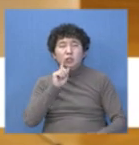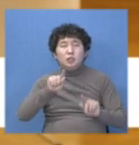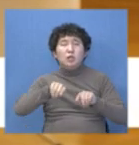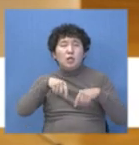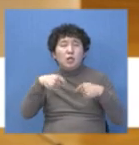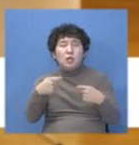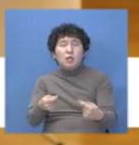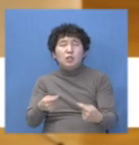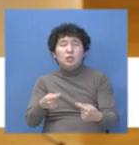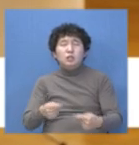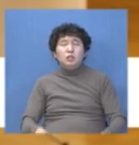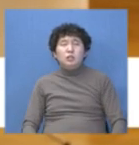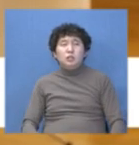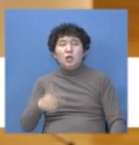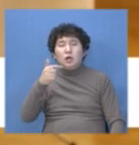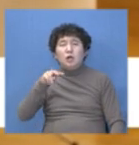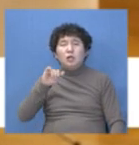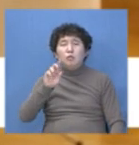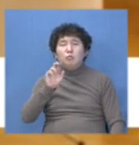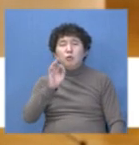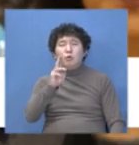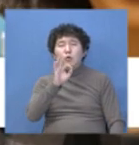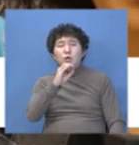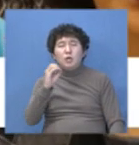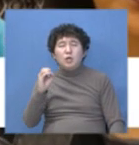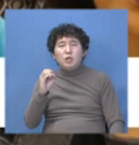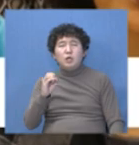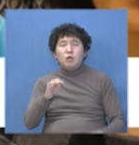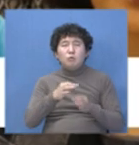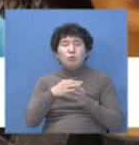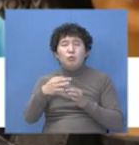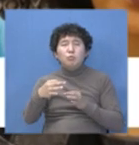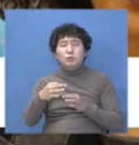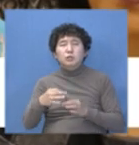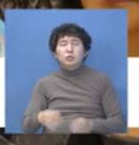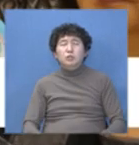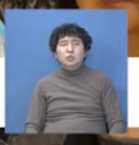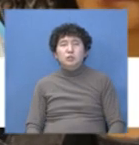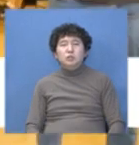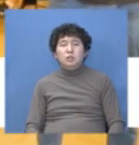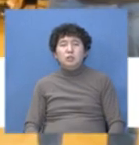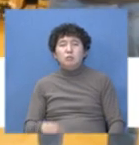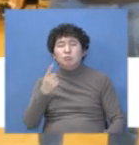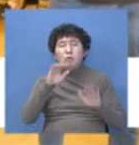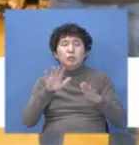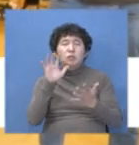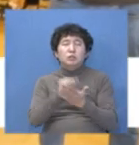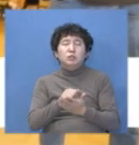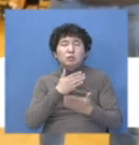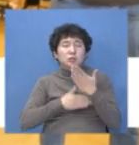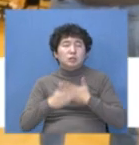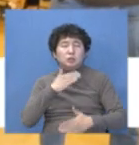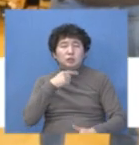насихаттауға септігін тигізеді. Глубокое ауданынан келген Жансая Қайрат қызы облыстық жарыста бақ сынап жатқанына қуанышты. Аталмыш сайыстарға